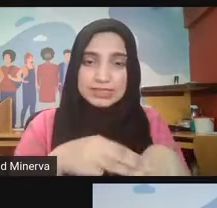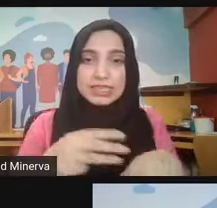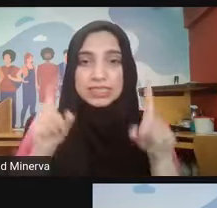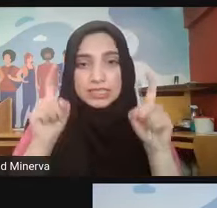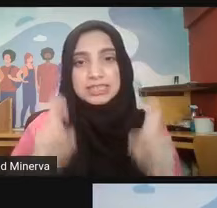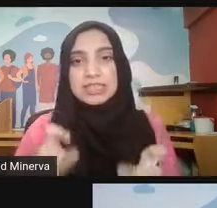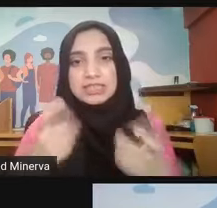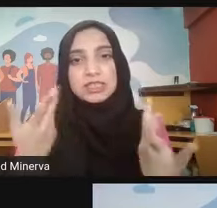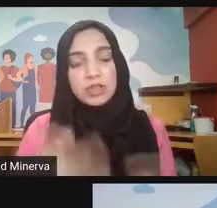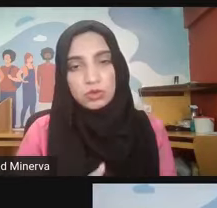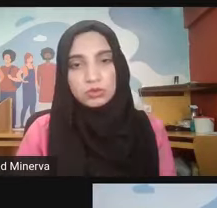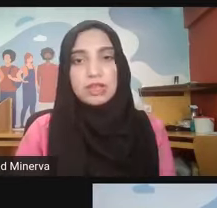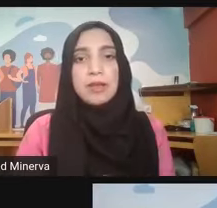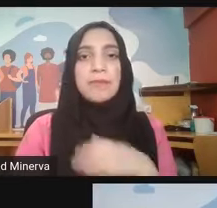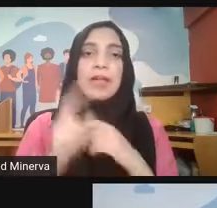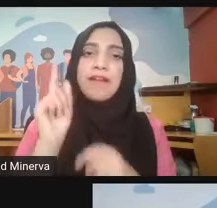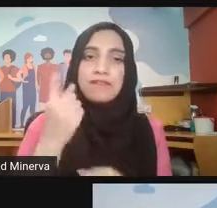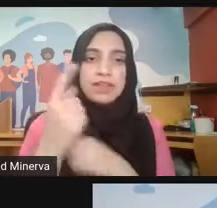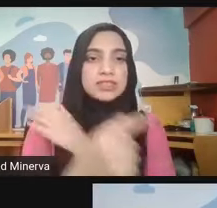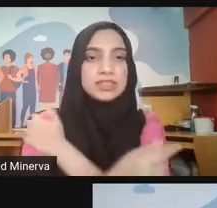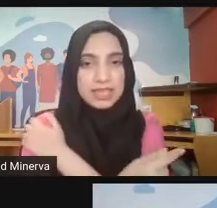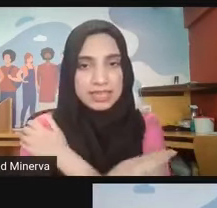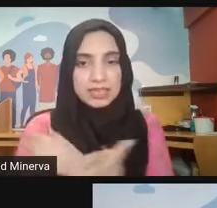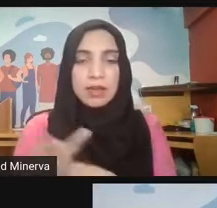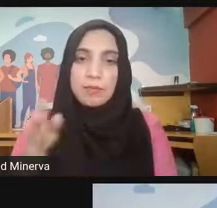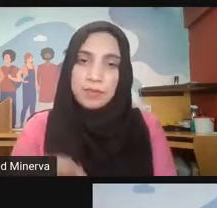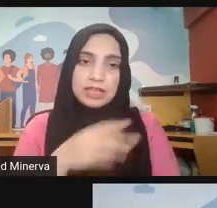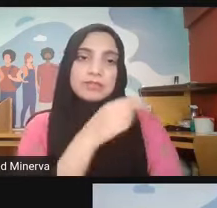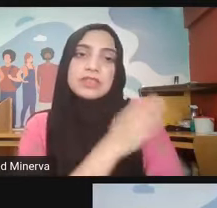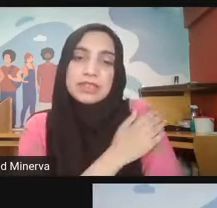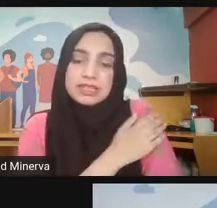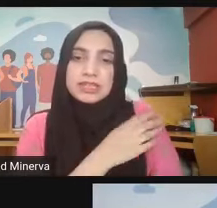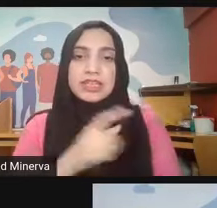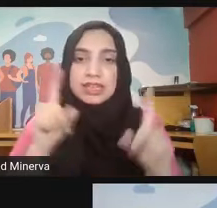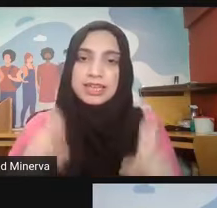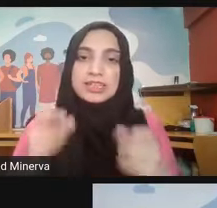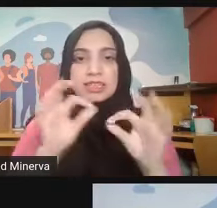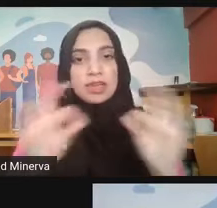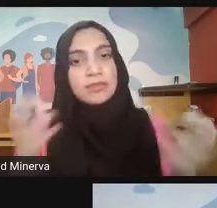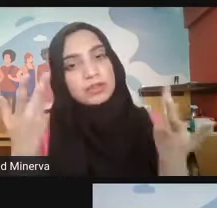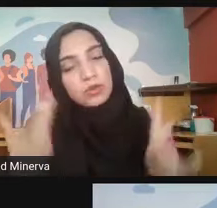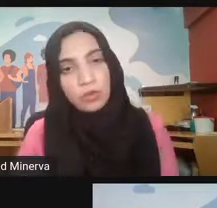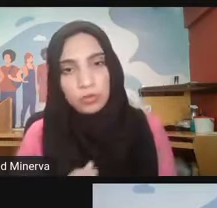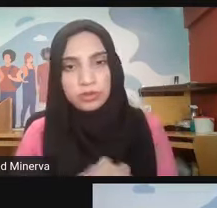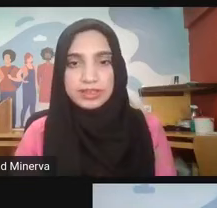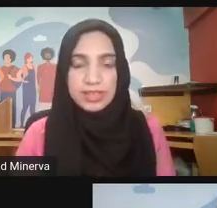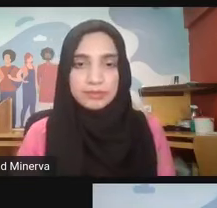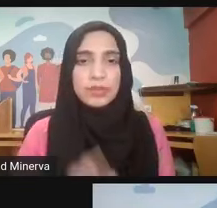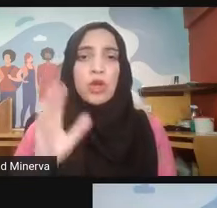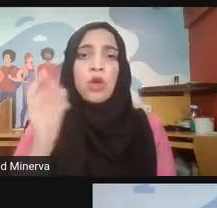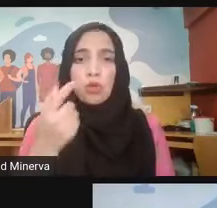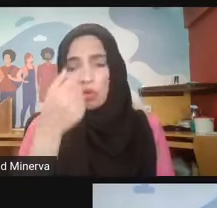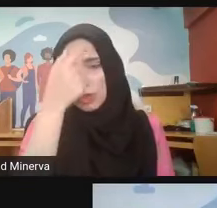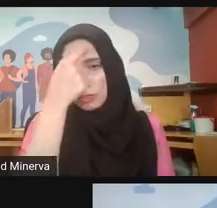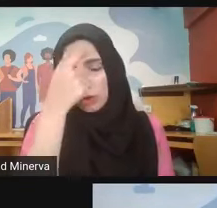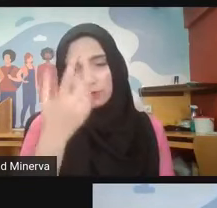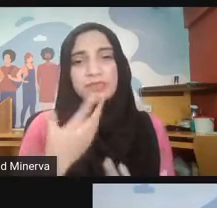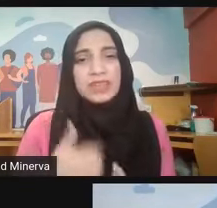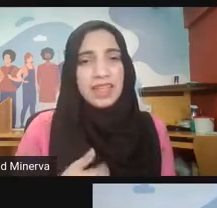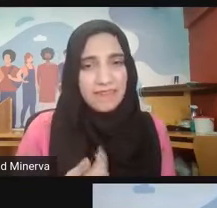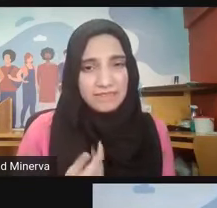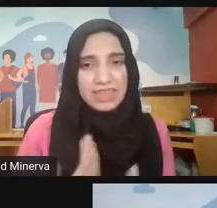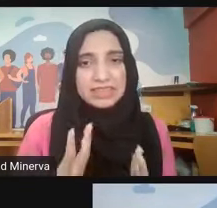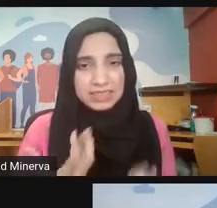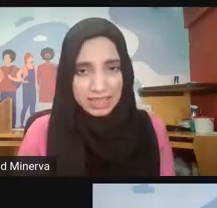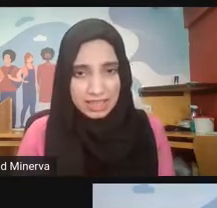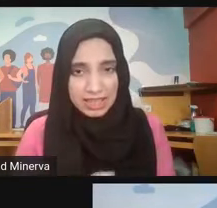एक्सिला, और इस तरह से बहुत ही आसानी से आपका सेल्फ ब्रेस्ट एग्जामिनेशन कंप्लीट हो गया। कोई अगर प्रॉब्लम आपको इसमें दिखाई देगी उसमें आप